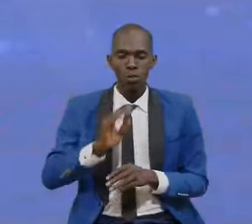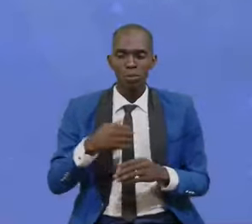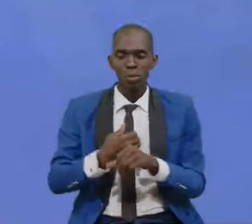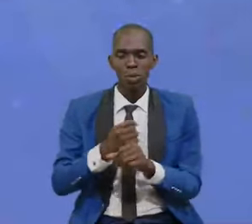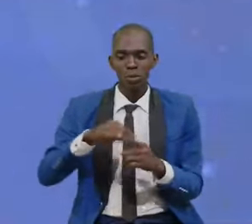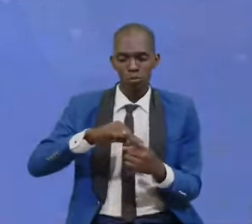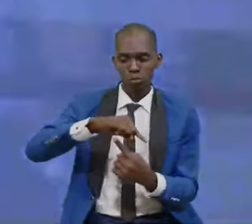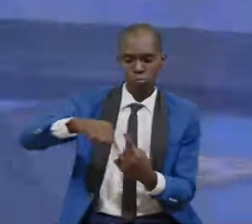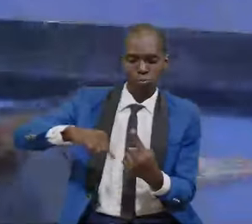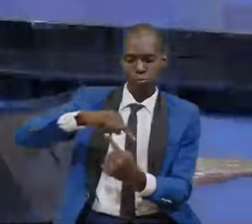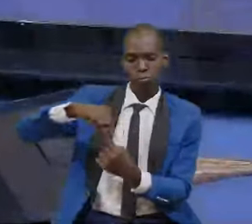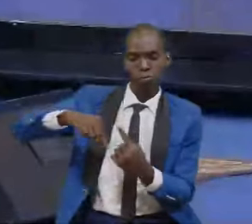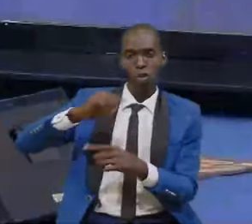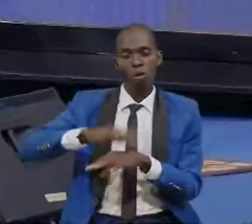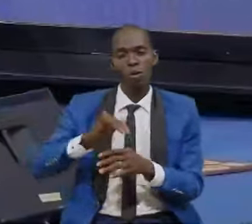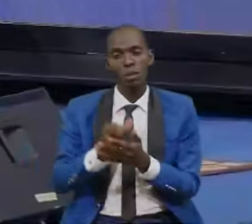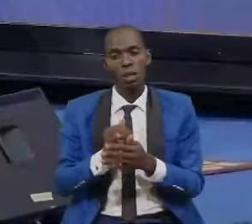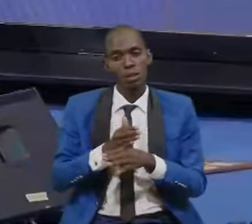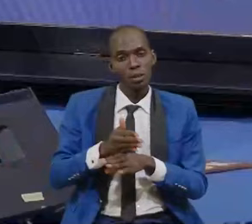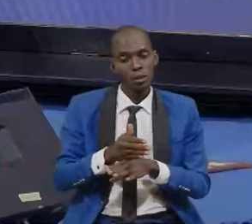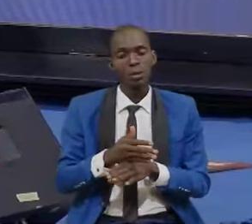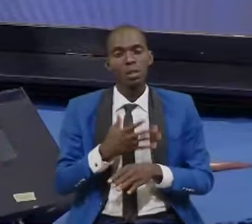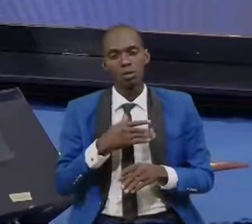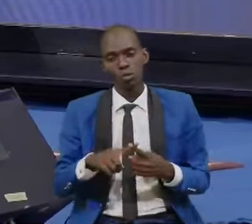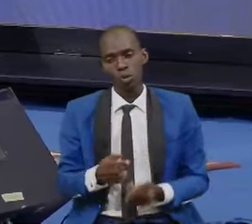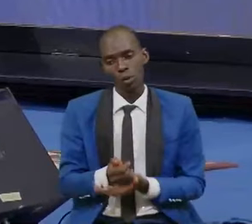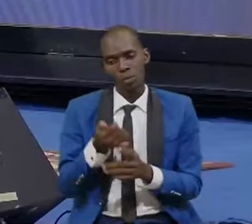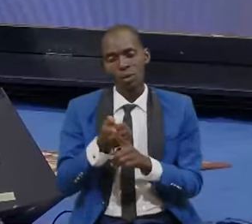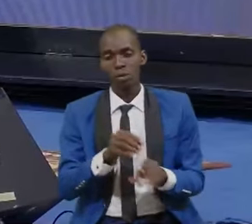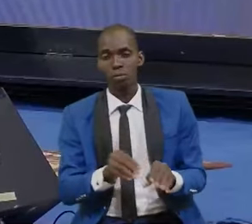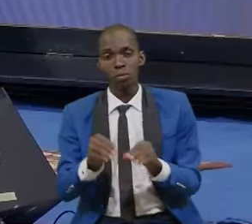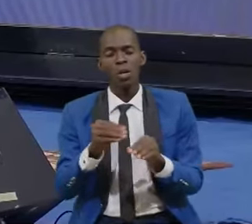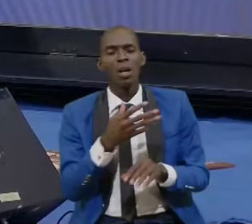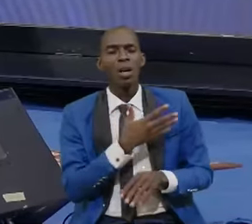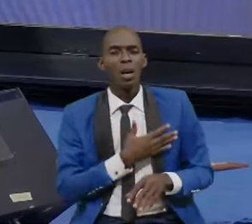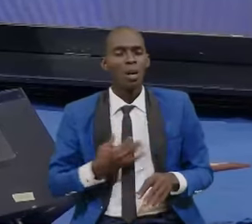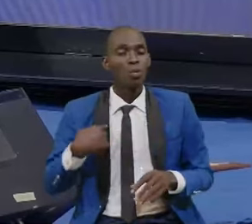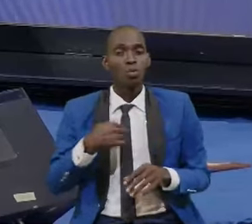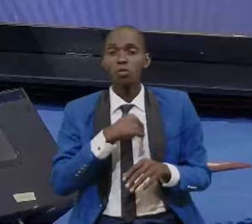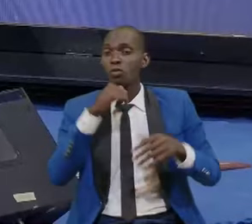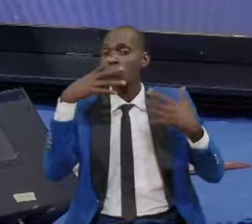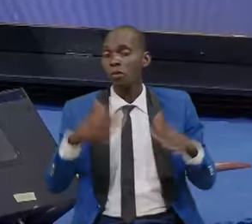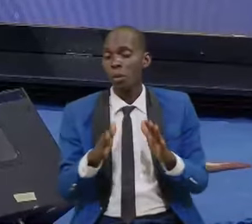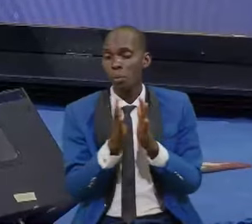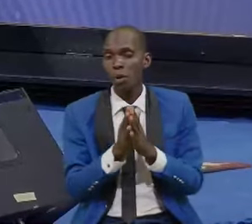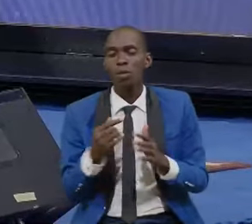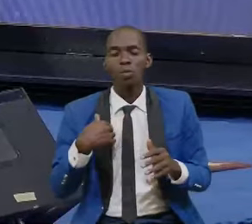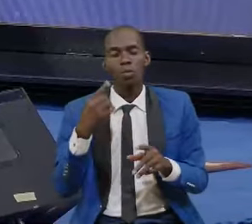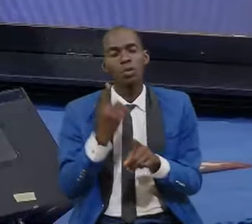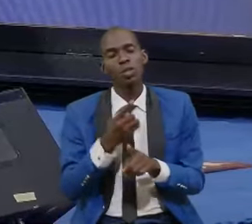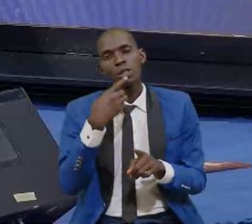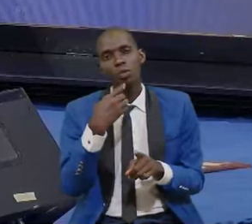Et on priait, on priait. On n'avait pas encore fini la prière. On a dit, au nom de Jésus, j'ai